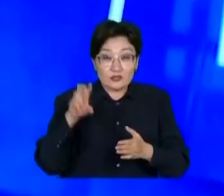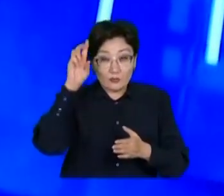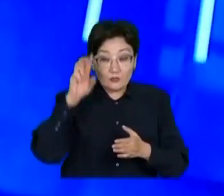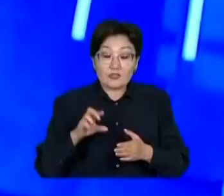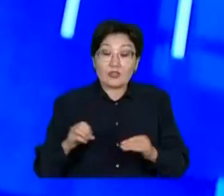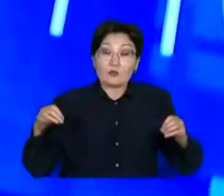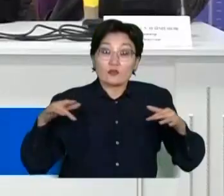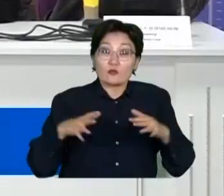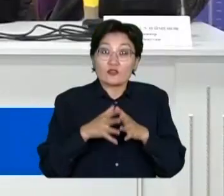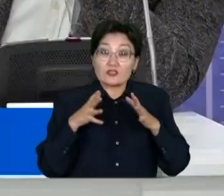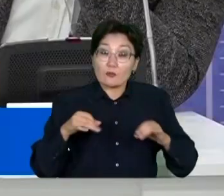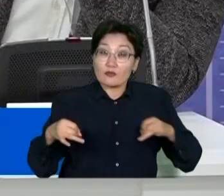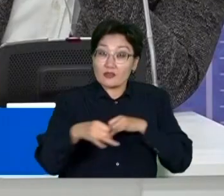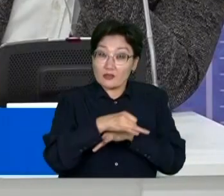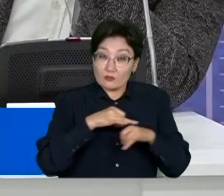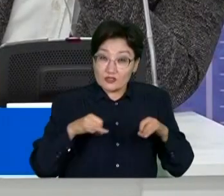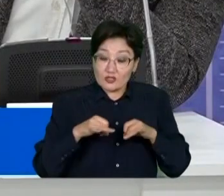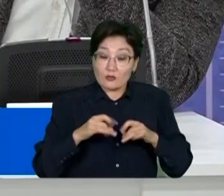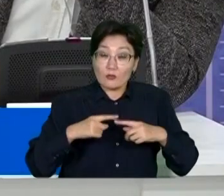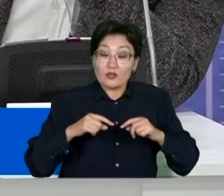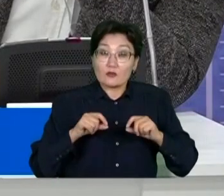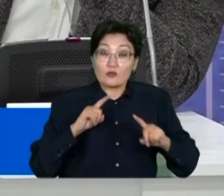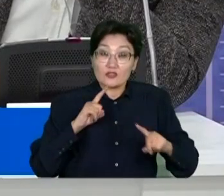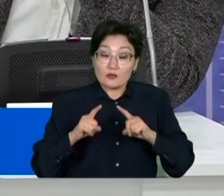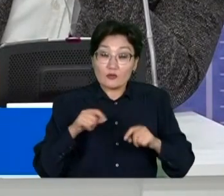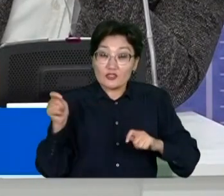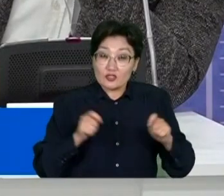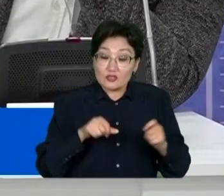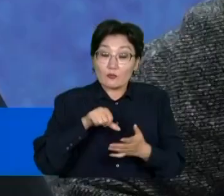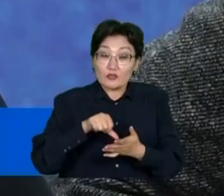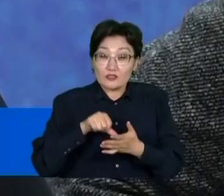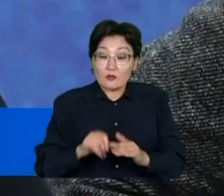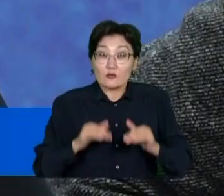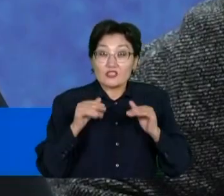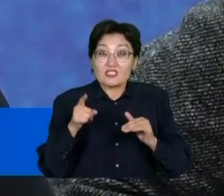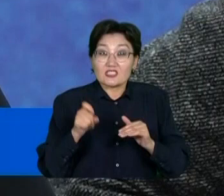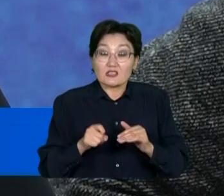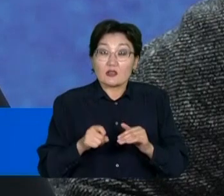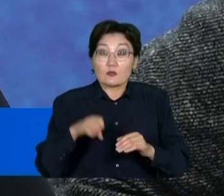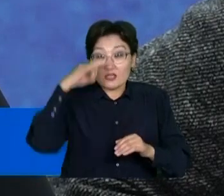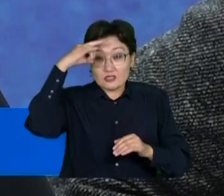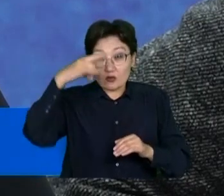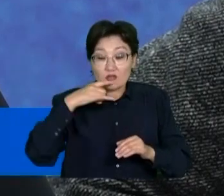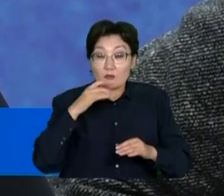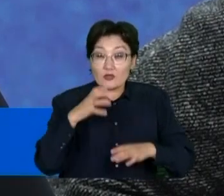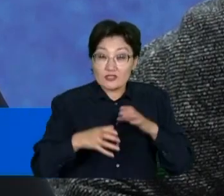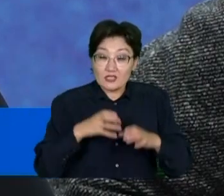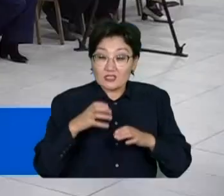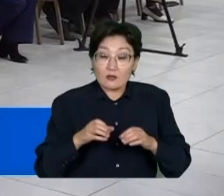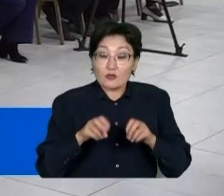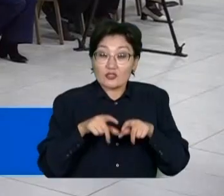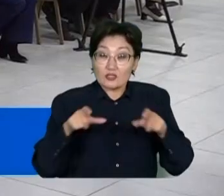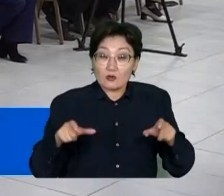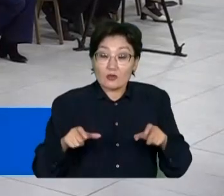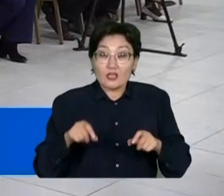собрались на масштабной диалоговой площадке. В этом году в форуме принимают участие свыше 100 отечественных и международных экспертов